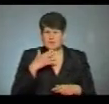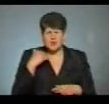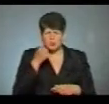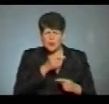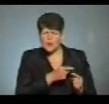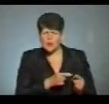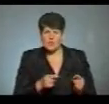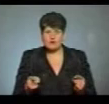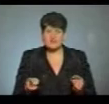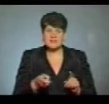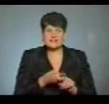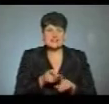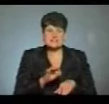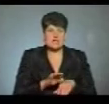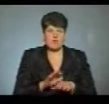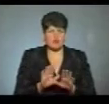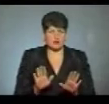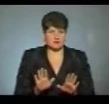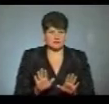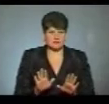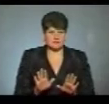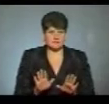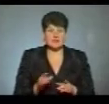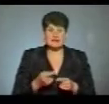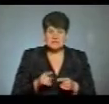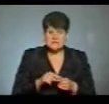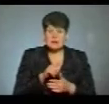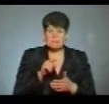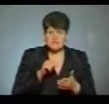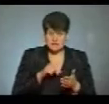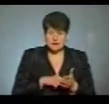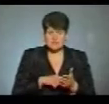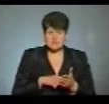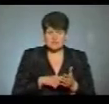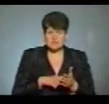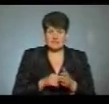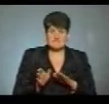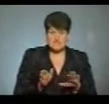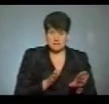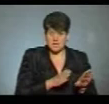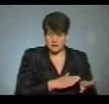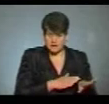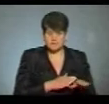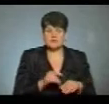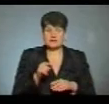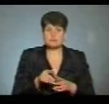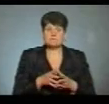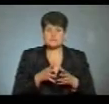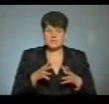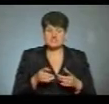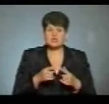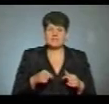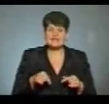років не заразився і не захворів. Тому це питання відпадає, і тим більше, що